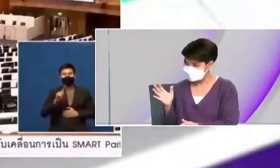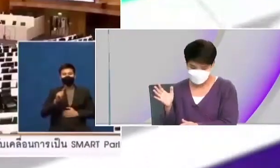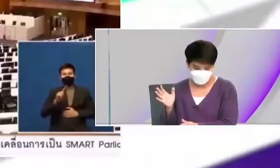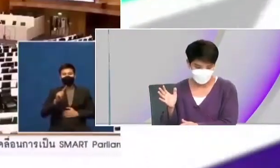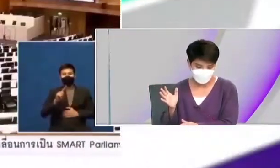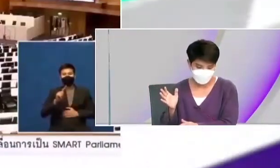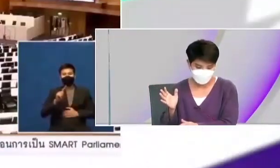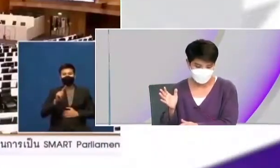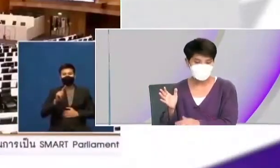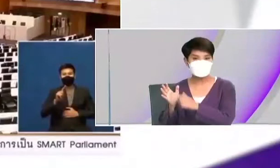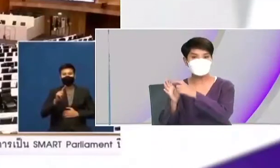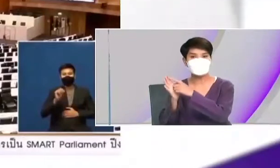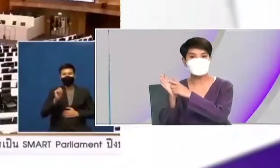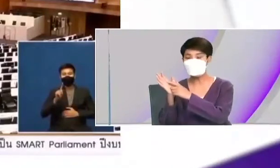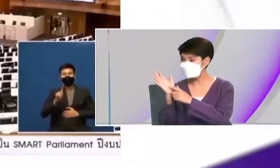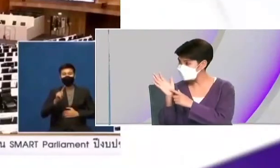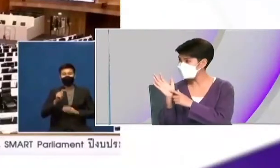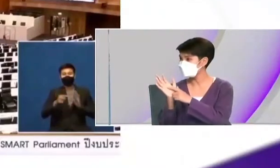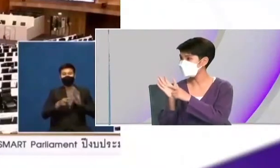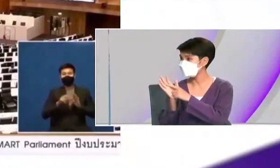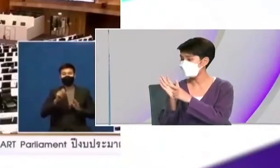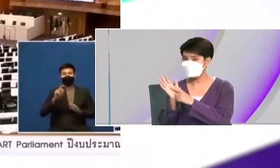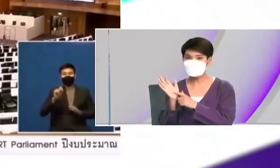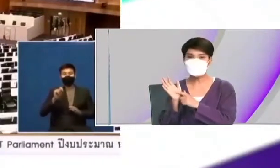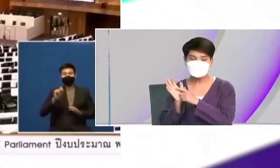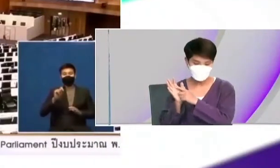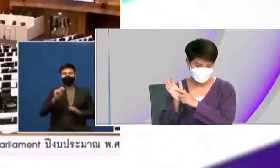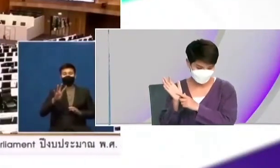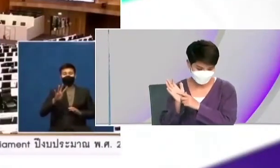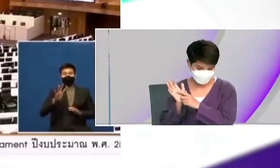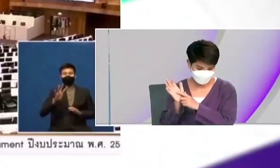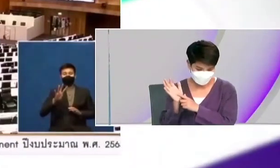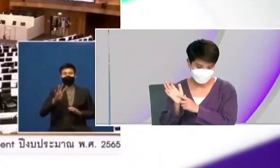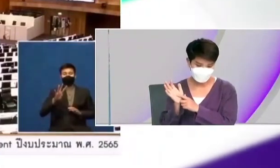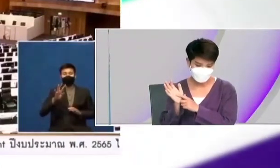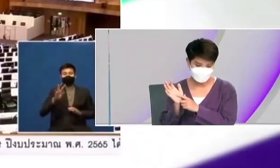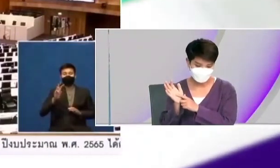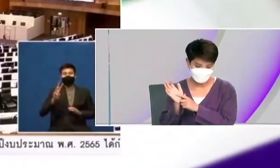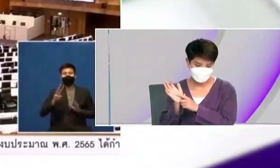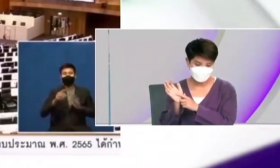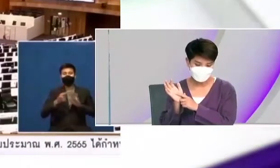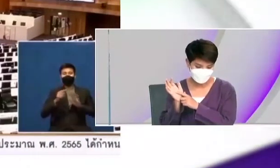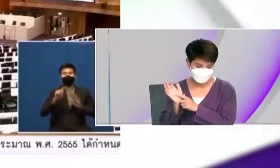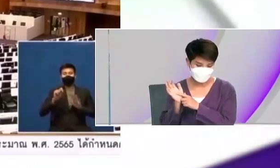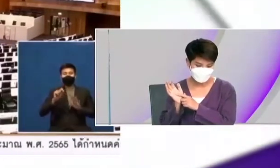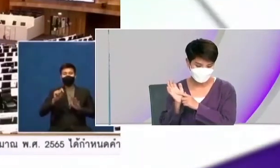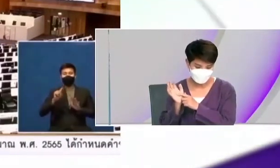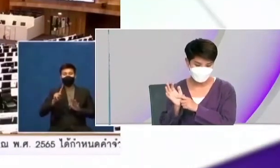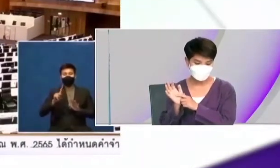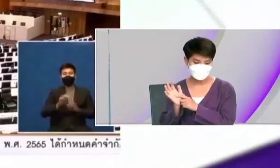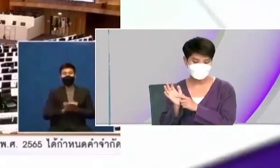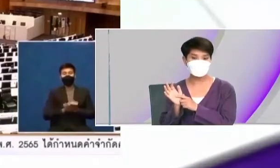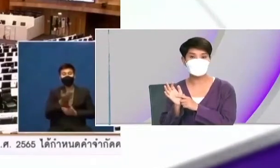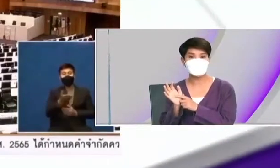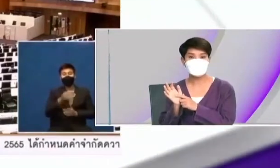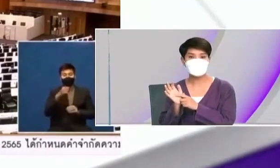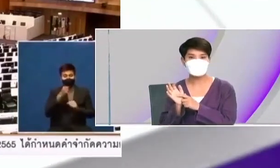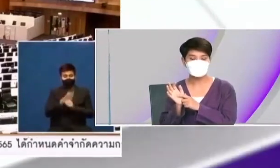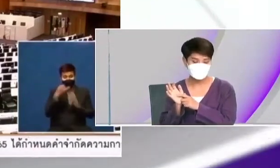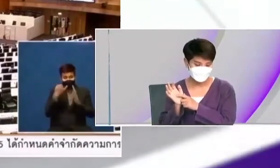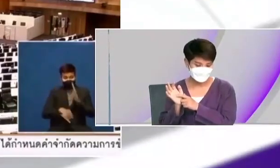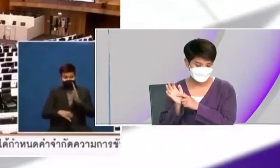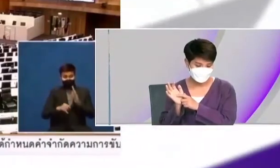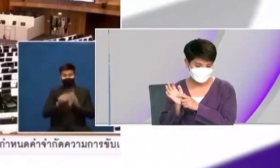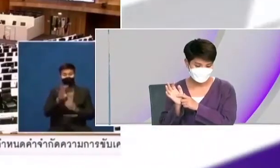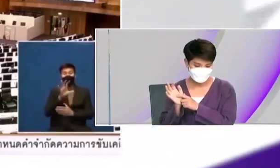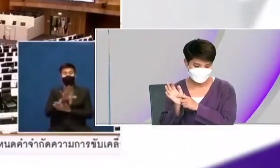ณชาดาดูว่าดูสิไม่มีชื ่อ ไม่มีชื่อของคุณชาดาเนี่ยอยู่ในลำดับการอภิปรายนะคะแล้ว